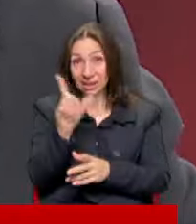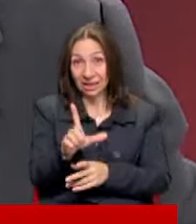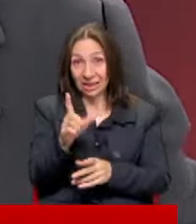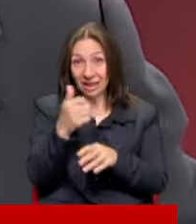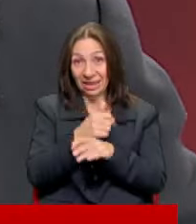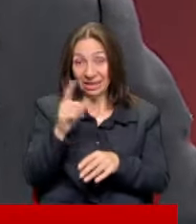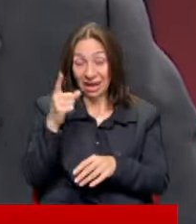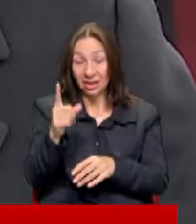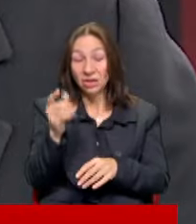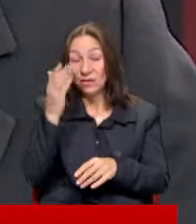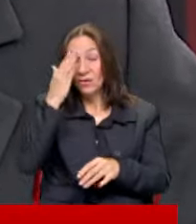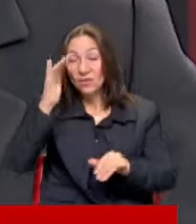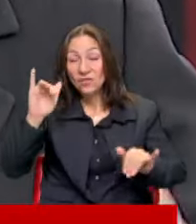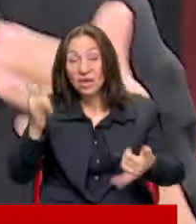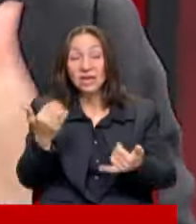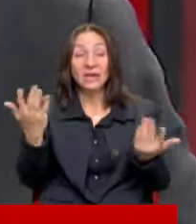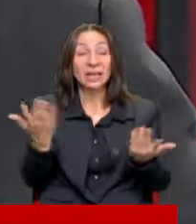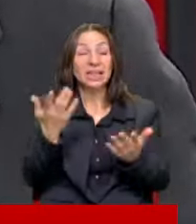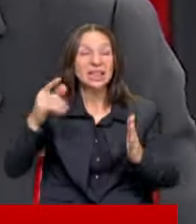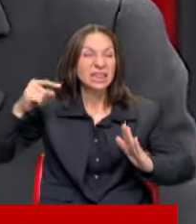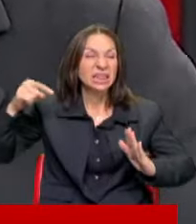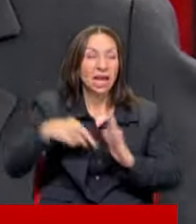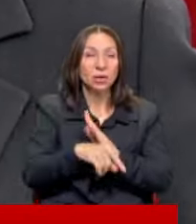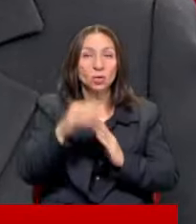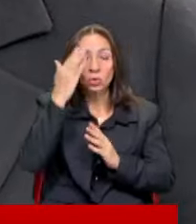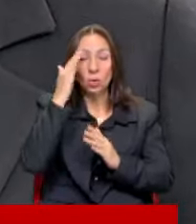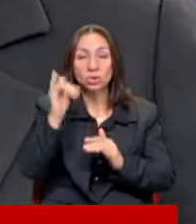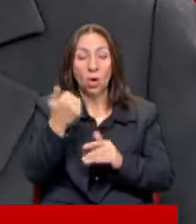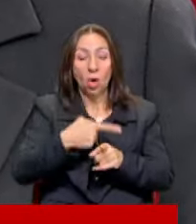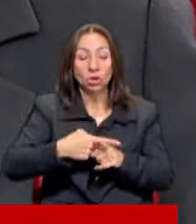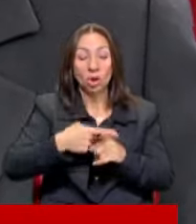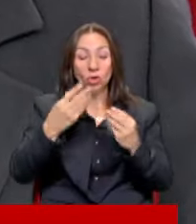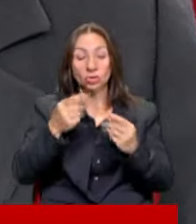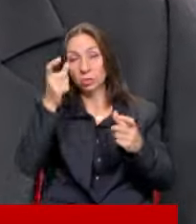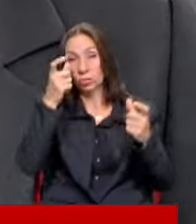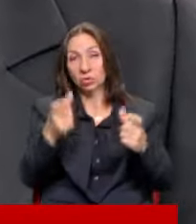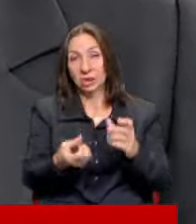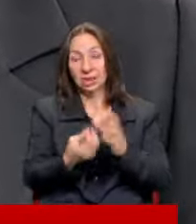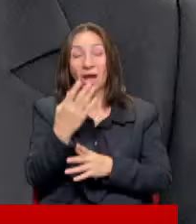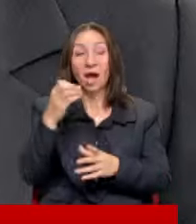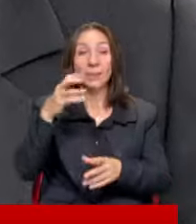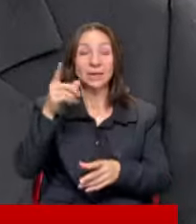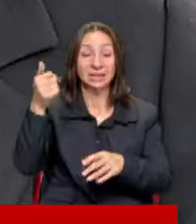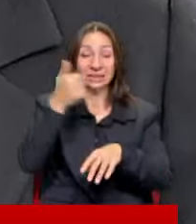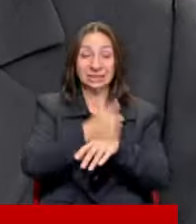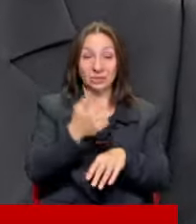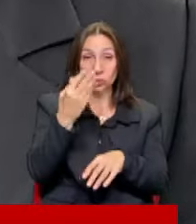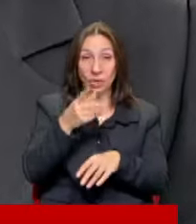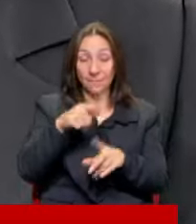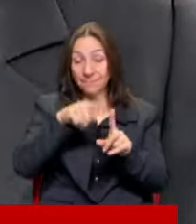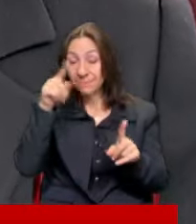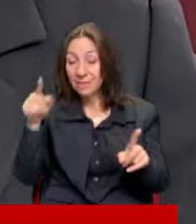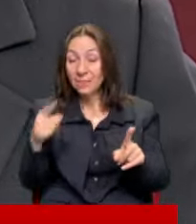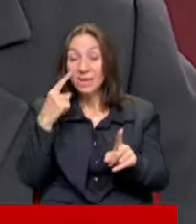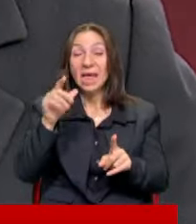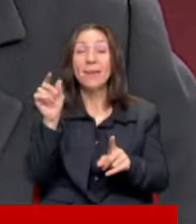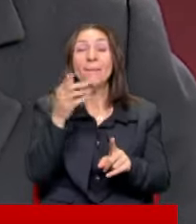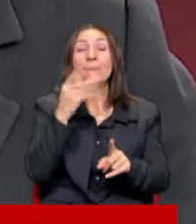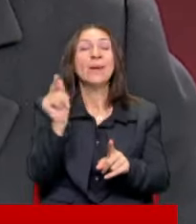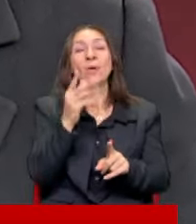iktidarın yoksullukta Hatta Derin yoksullukta ortaklaştırma Türkiye AK Parti iktidara geldiğinde bakın memur